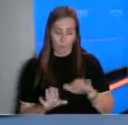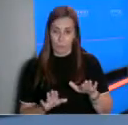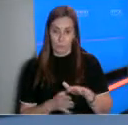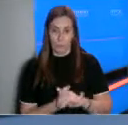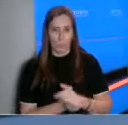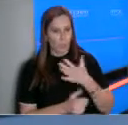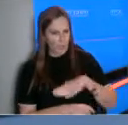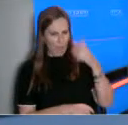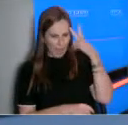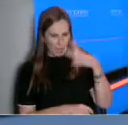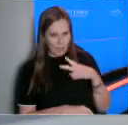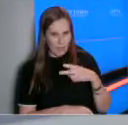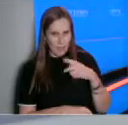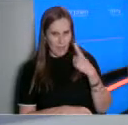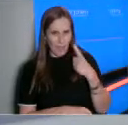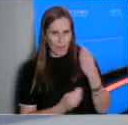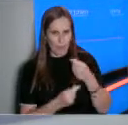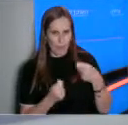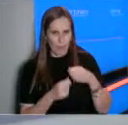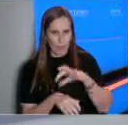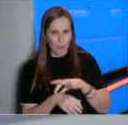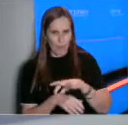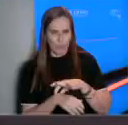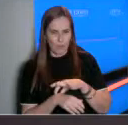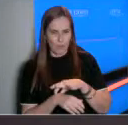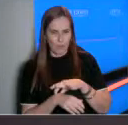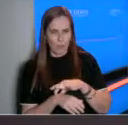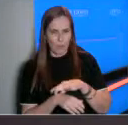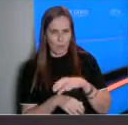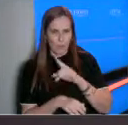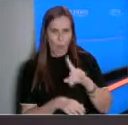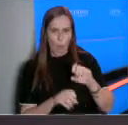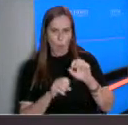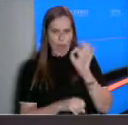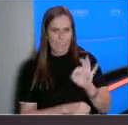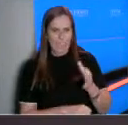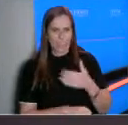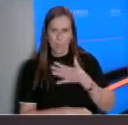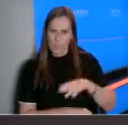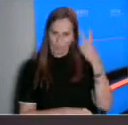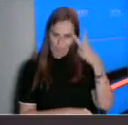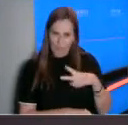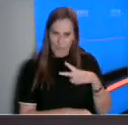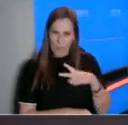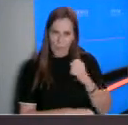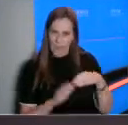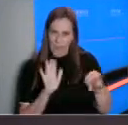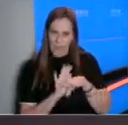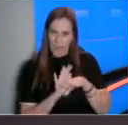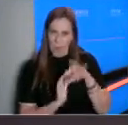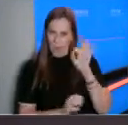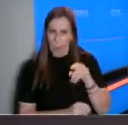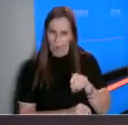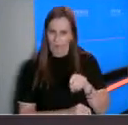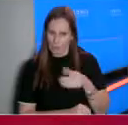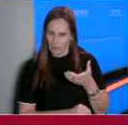אחד היסודות של רפואה, זה אל תזיק. לא, בדיוק, לא להזיק. אני רוצה להבין אם התנאי הפוגעני